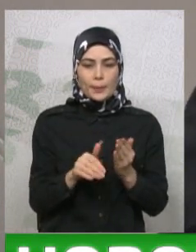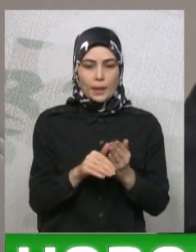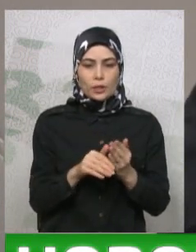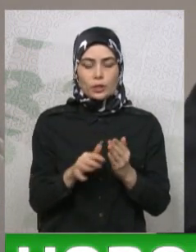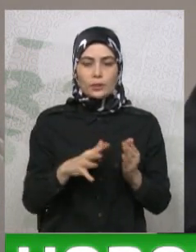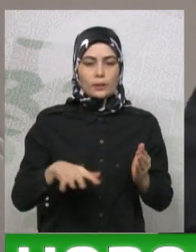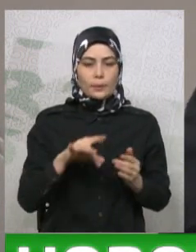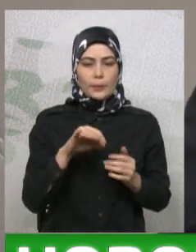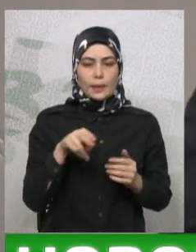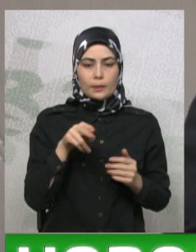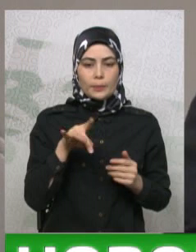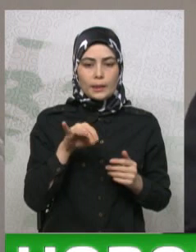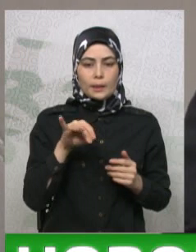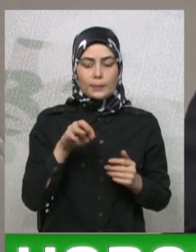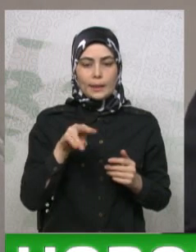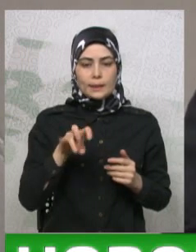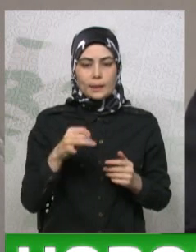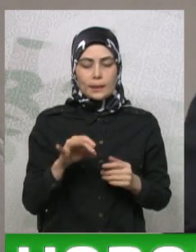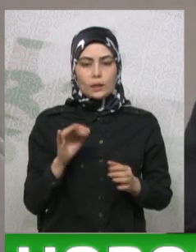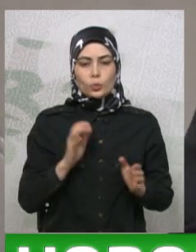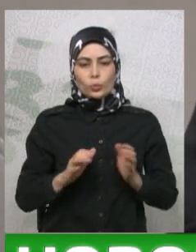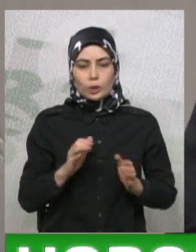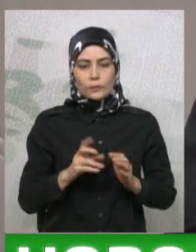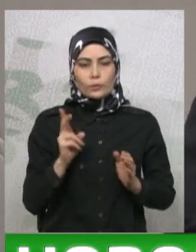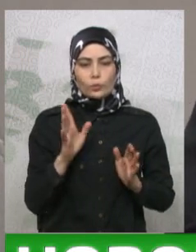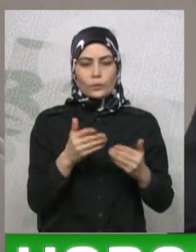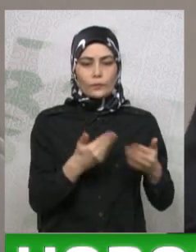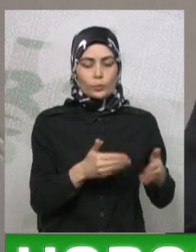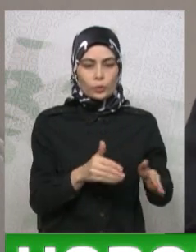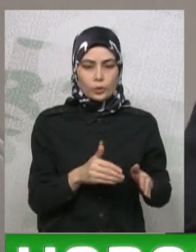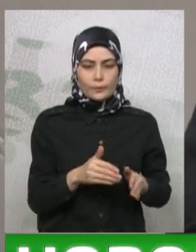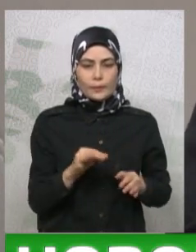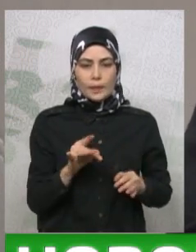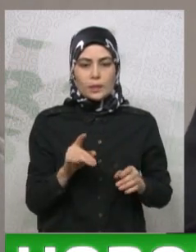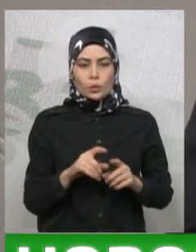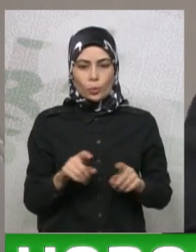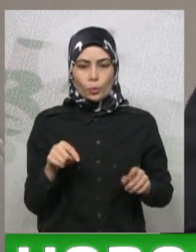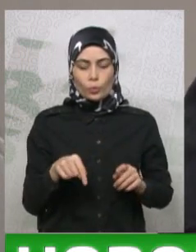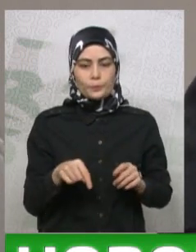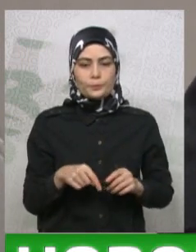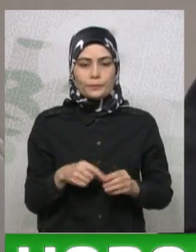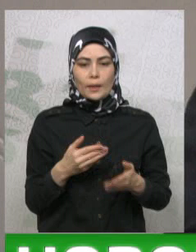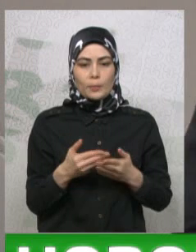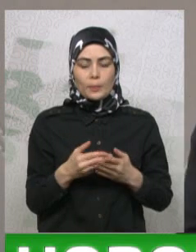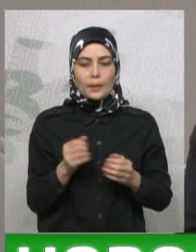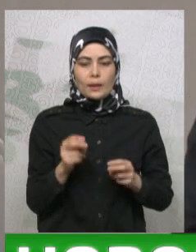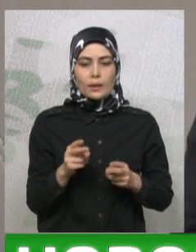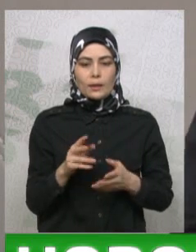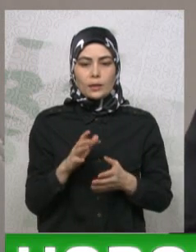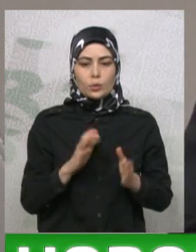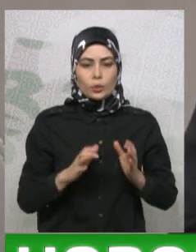и предпринимателей, и в том числе студентов, которые будут выпускаться из школы. То есть развилка студентов